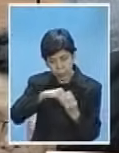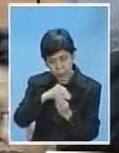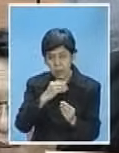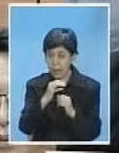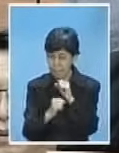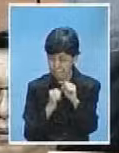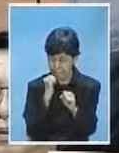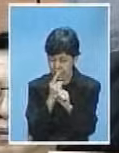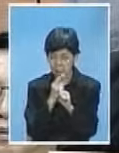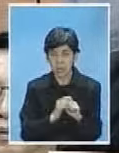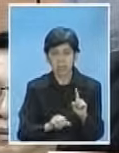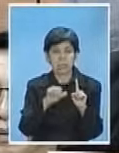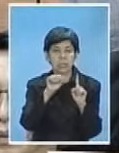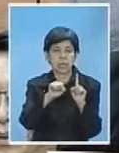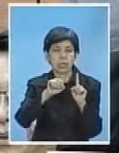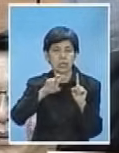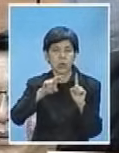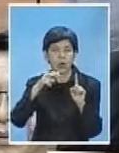ละ 120,000 บาท